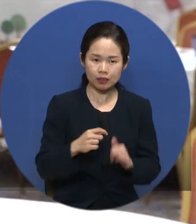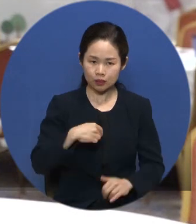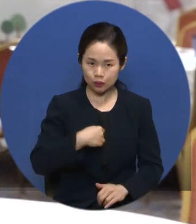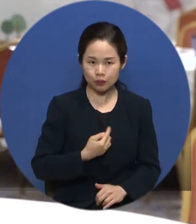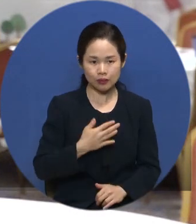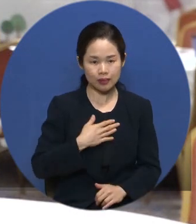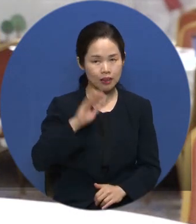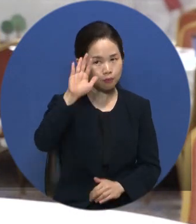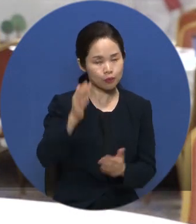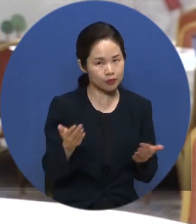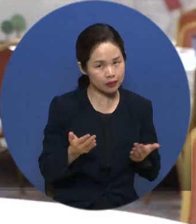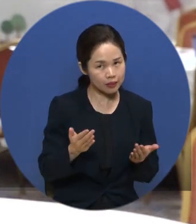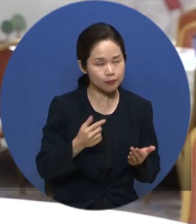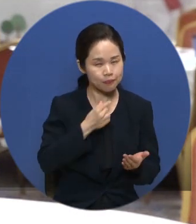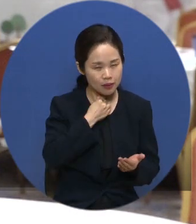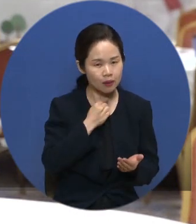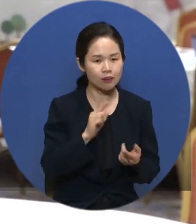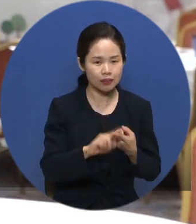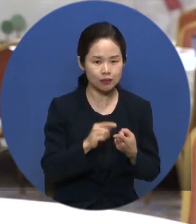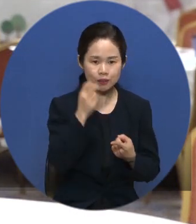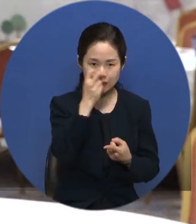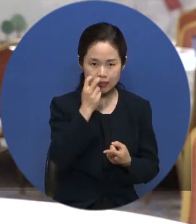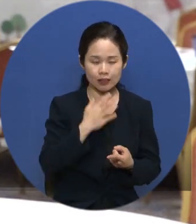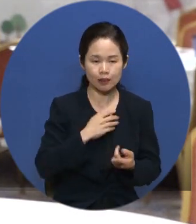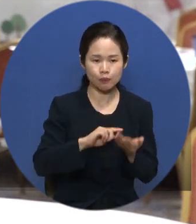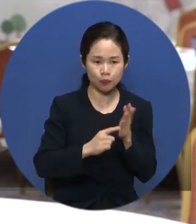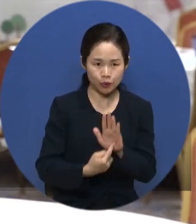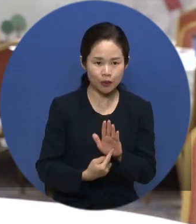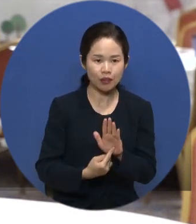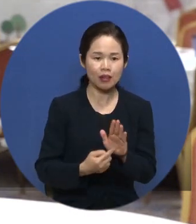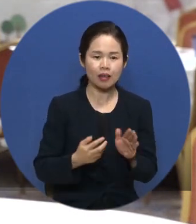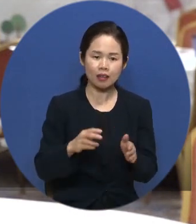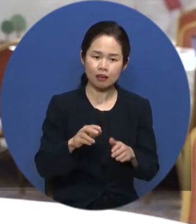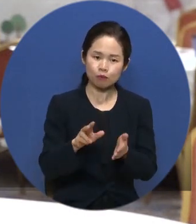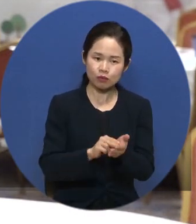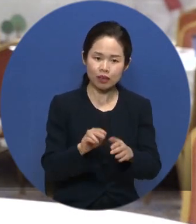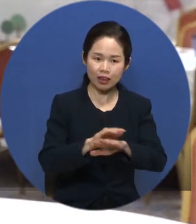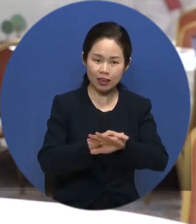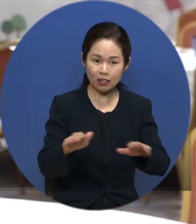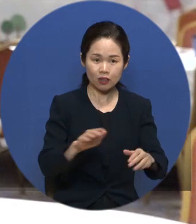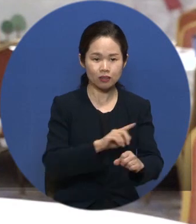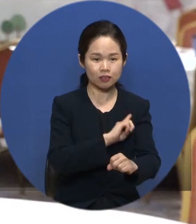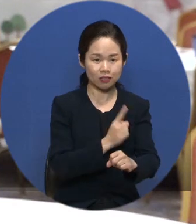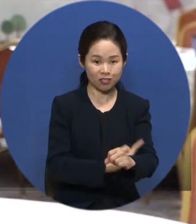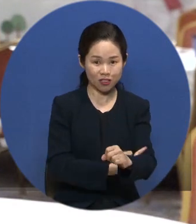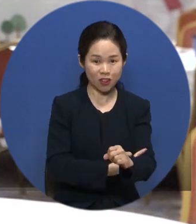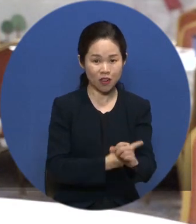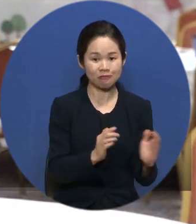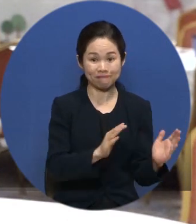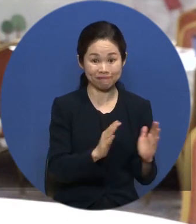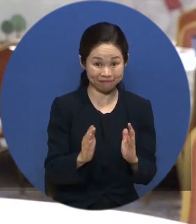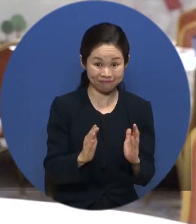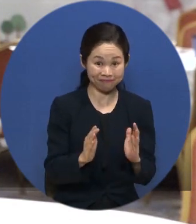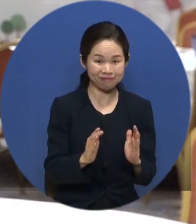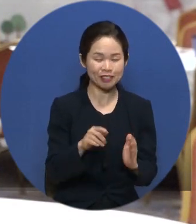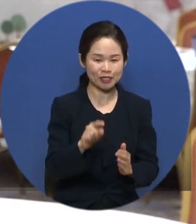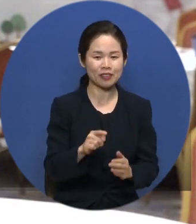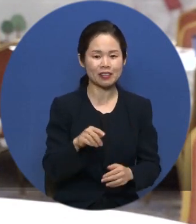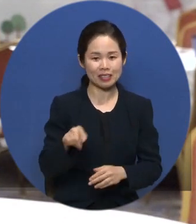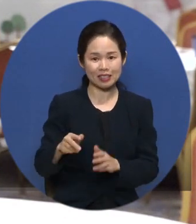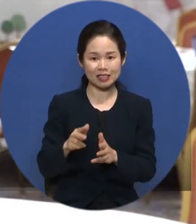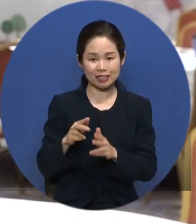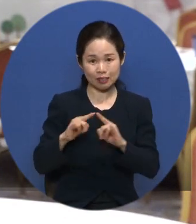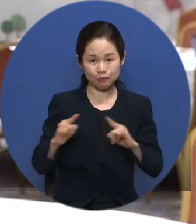관리하고 자기를 표현하고 그런 문제를 해결하는 능력을 갖추는 것을 목표로 하고 있어요. 그래서 강점